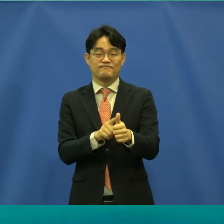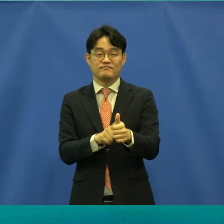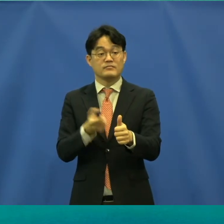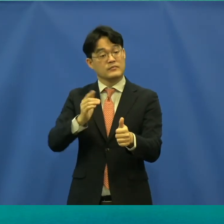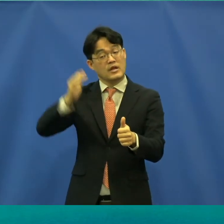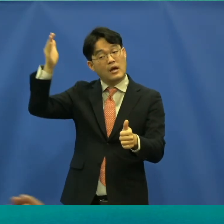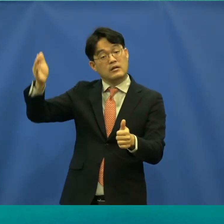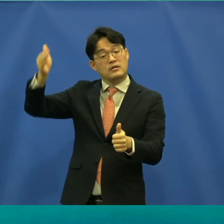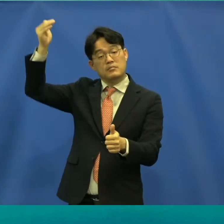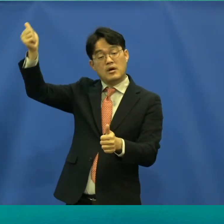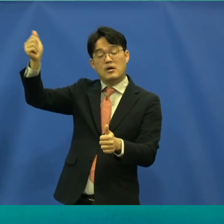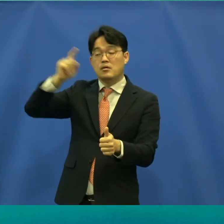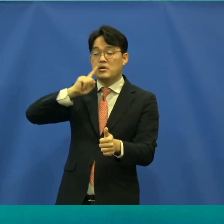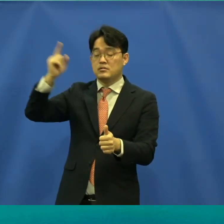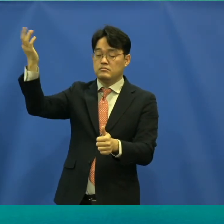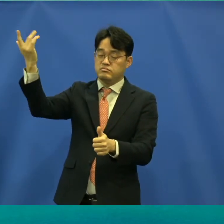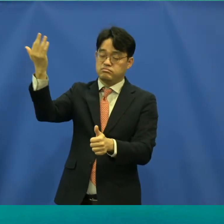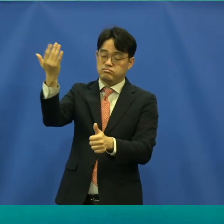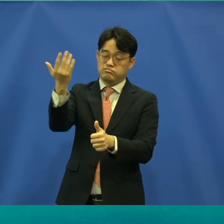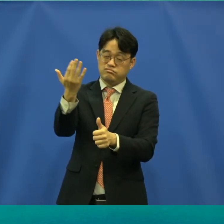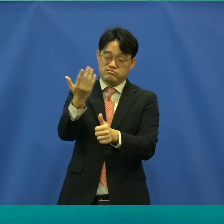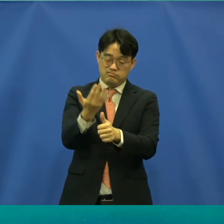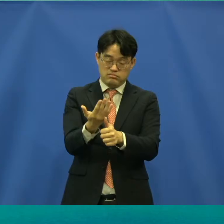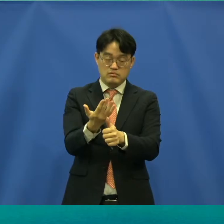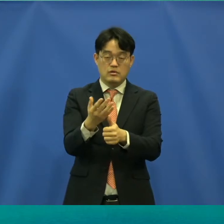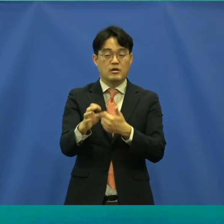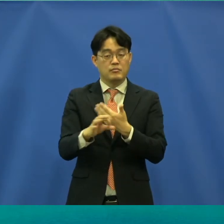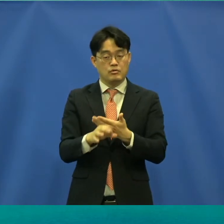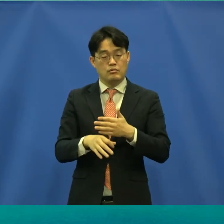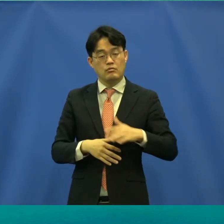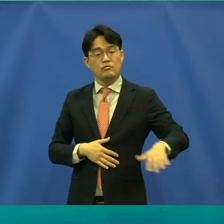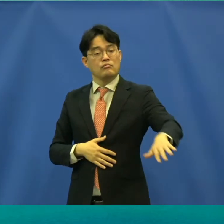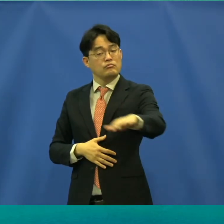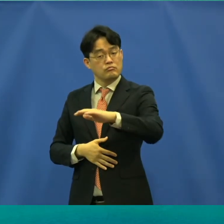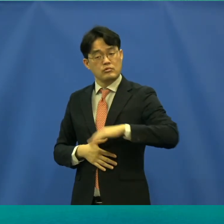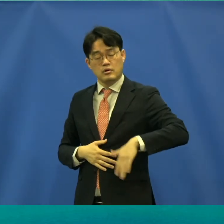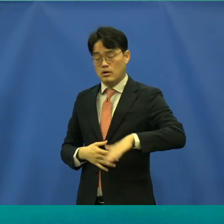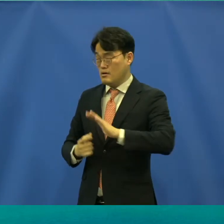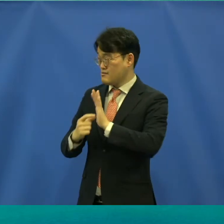임하면 이 말씀을 거부할 수가 없어요.